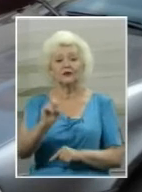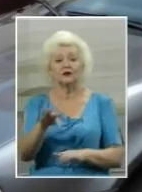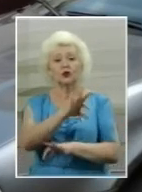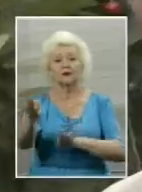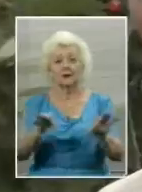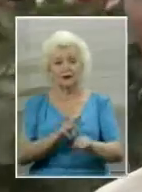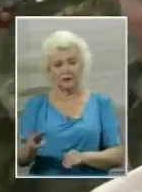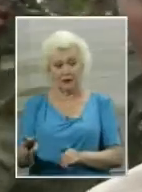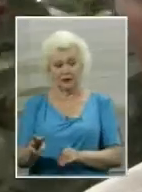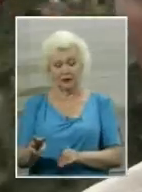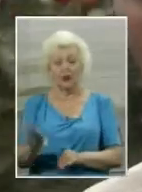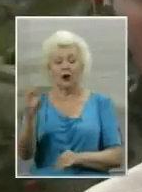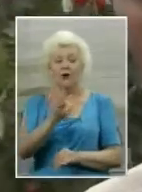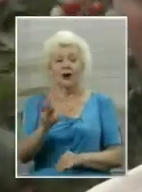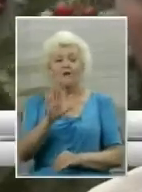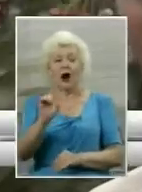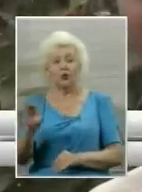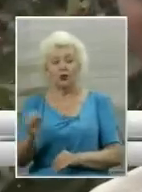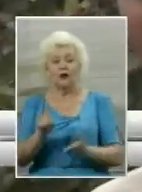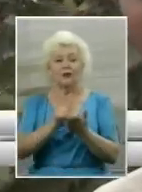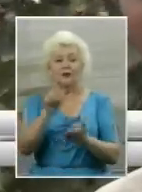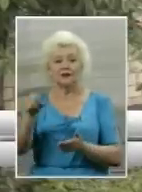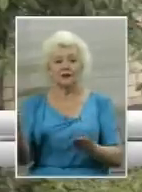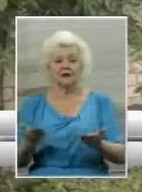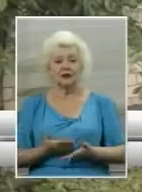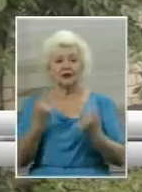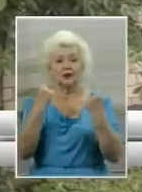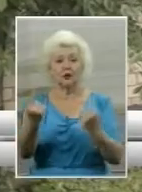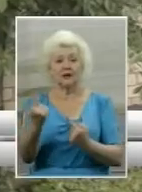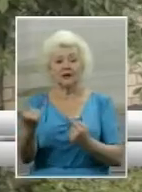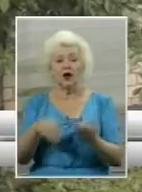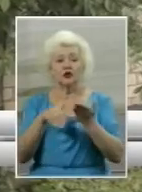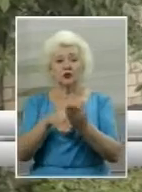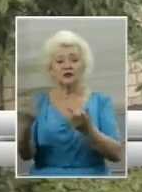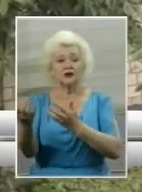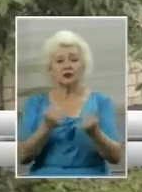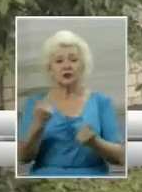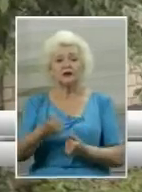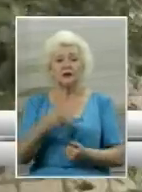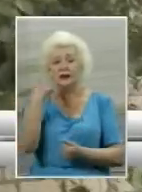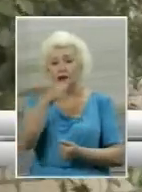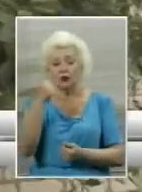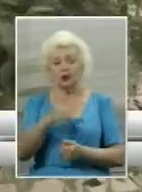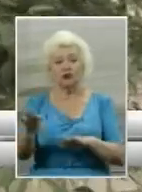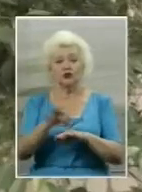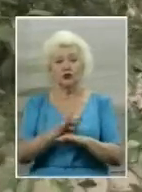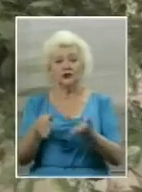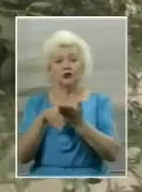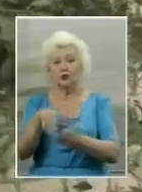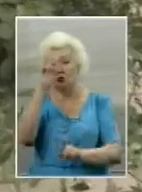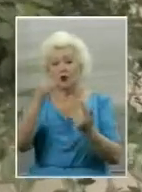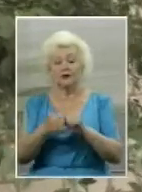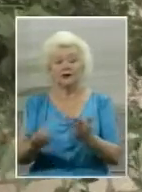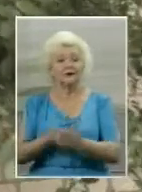метрів. Олександр Бакула – пенсіонер, живе один, субсидію отримує кілька років. Чоловік каже, допомоги від держави